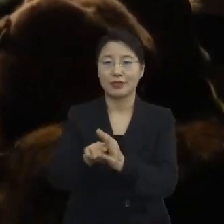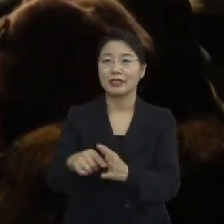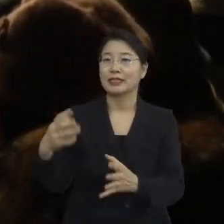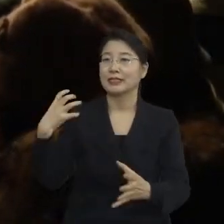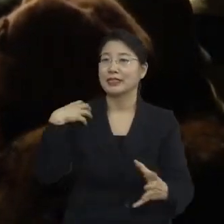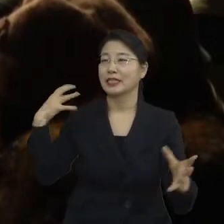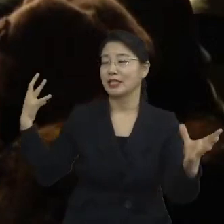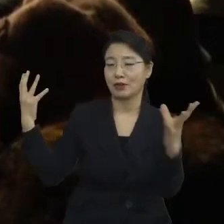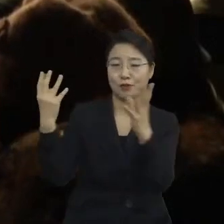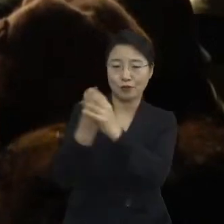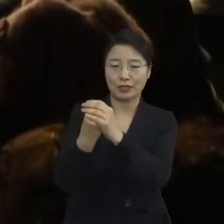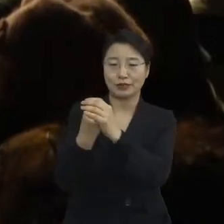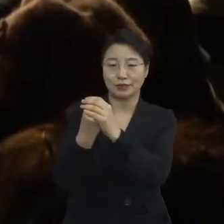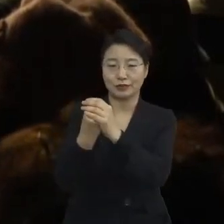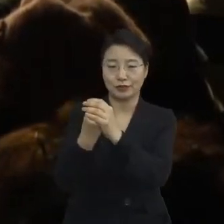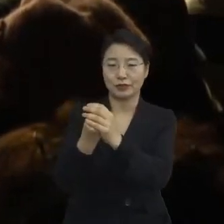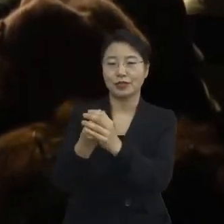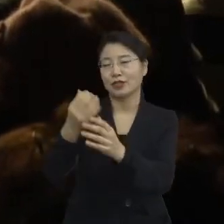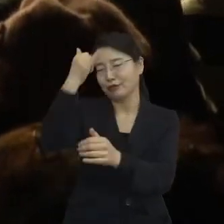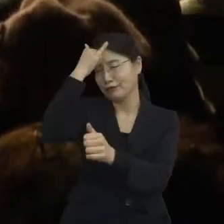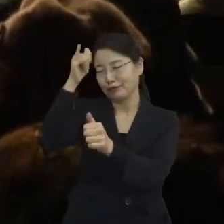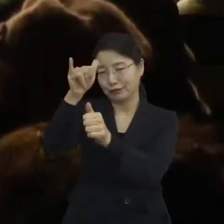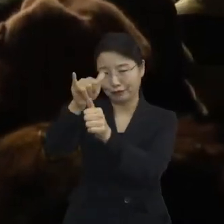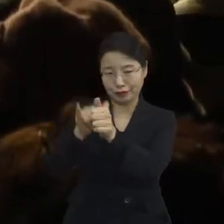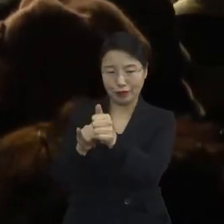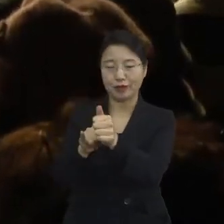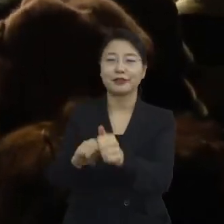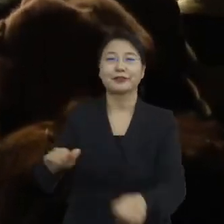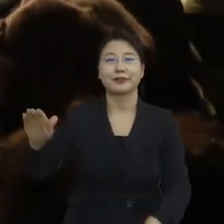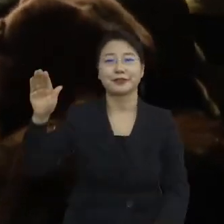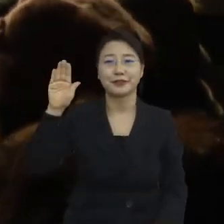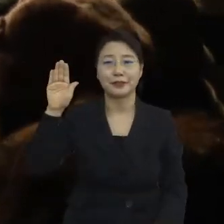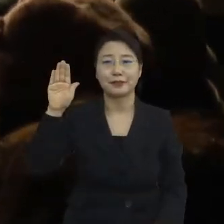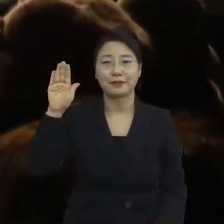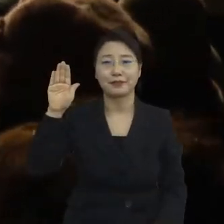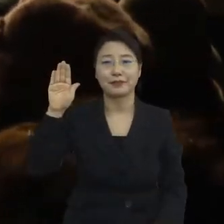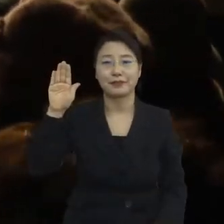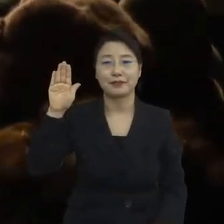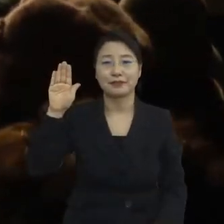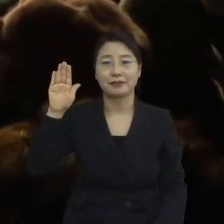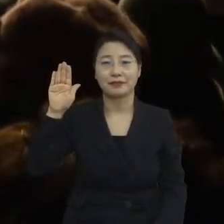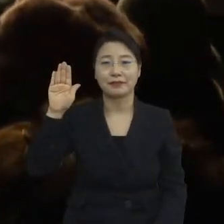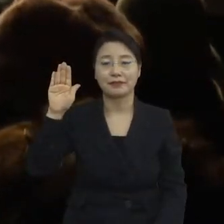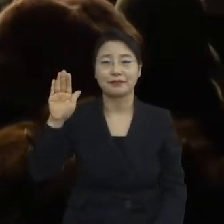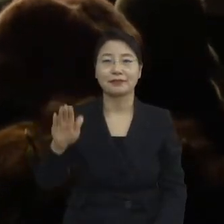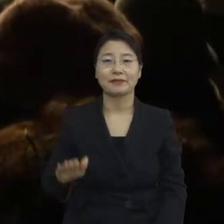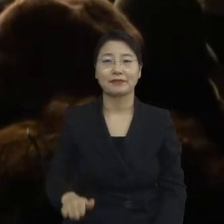위하여 충성을 다할 것을 굳게 다짐합니다.